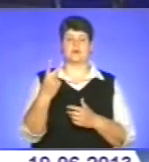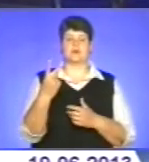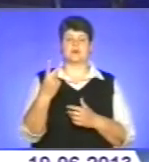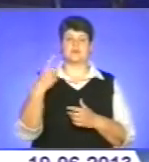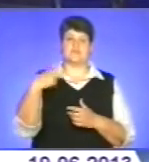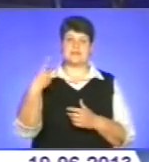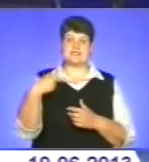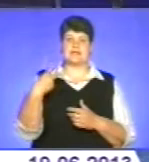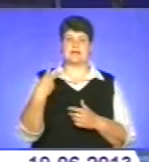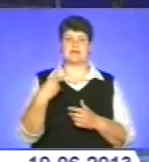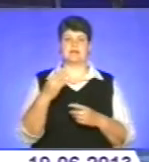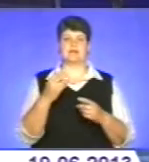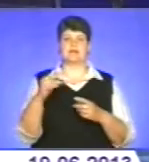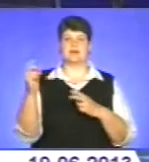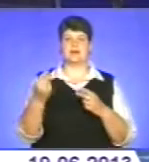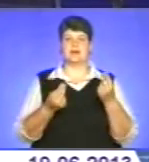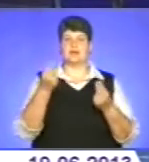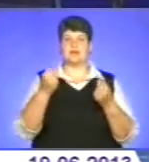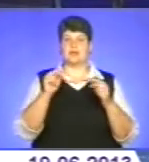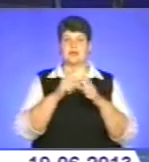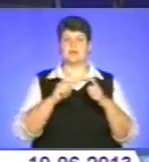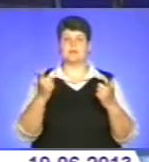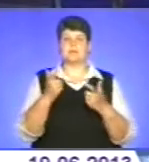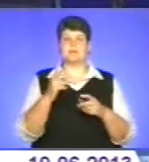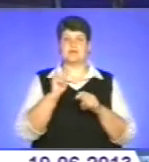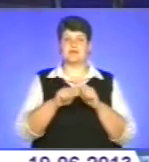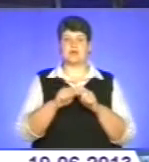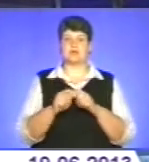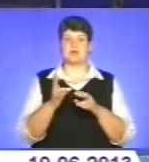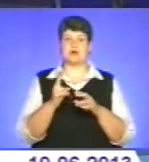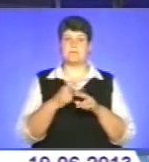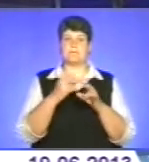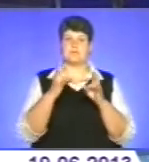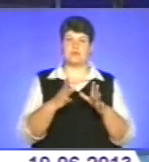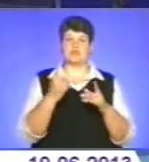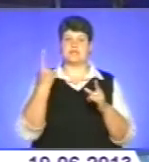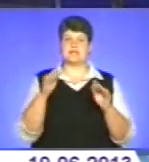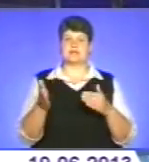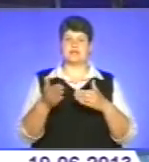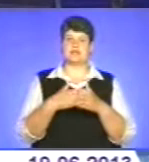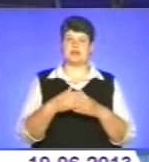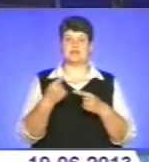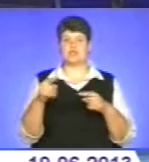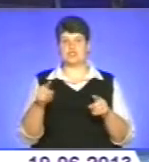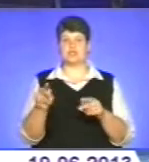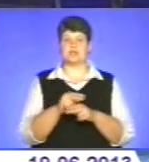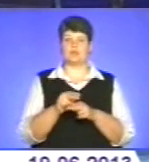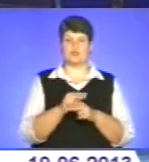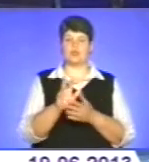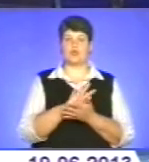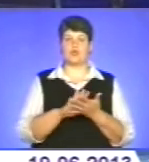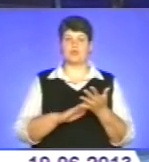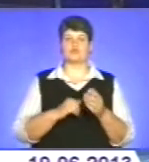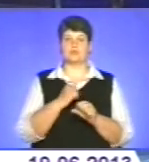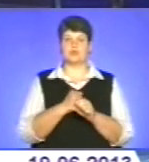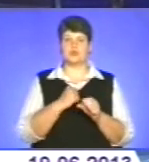розважальні конструкції з підвищеною небезпекою перевіряють кожного року. Одні закривають, інші ремонтують. У якому стані ті, що продовжують